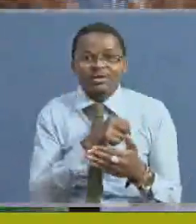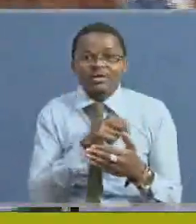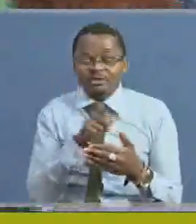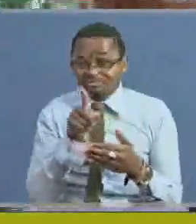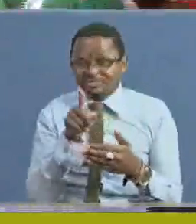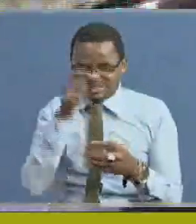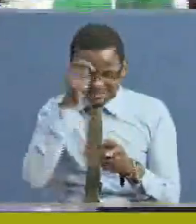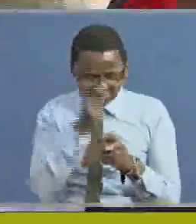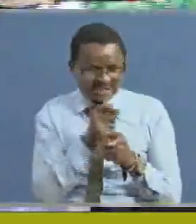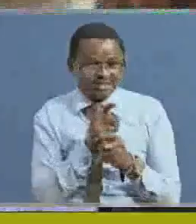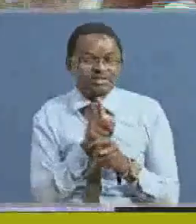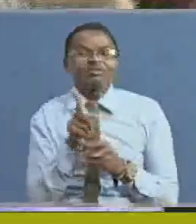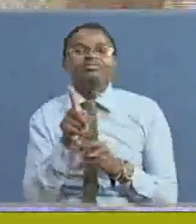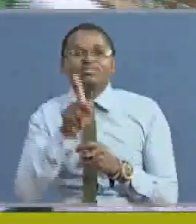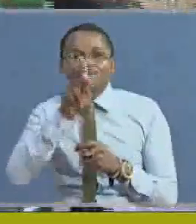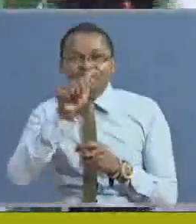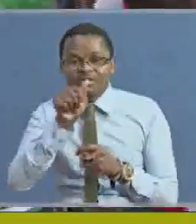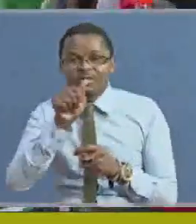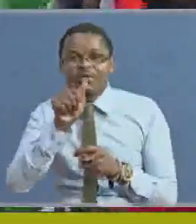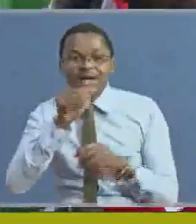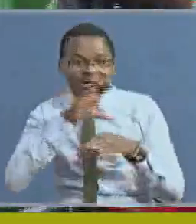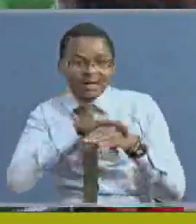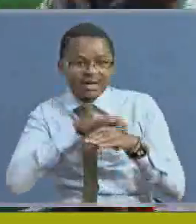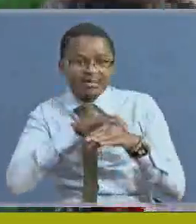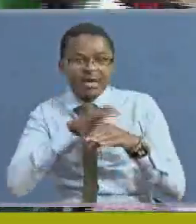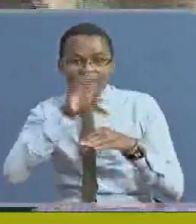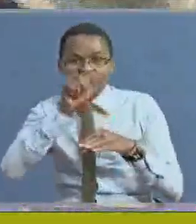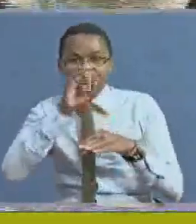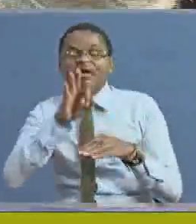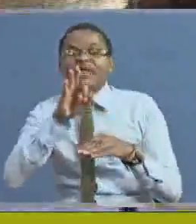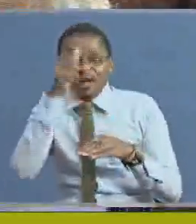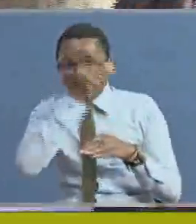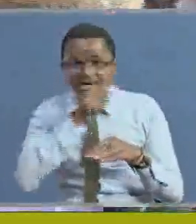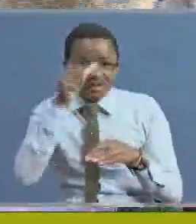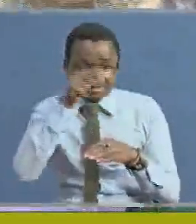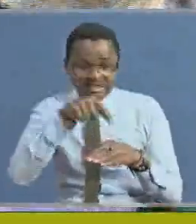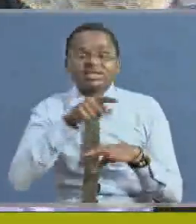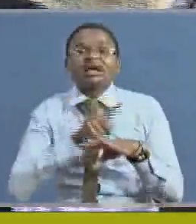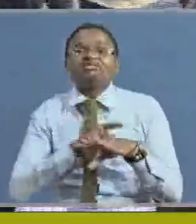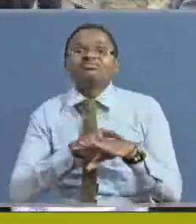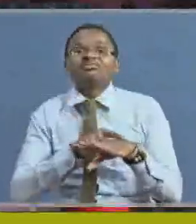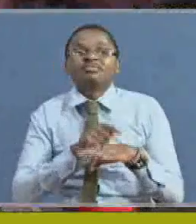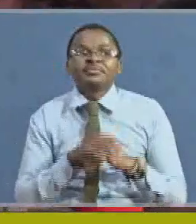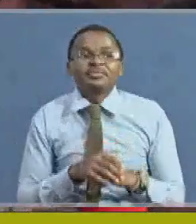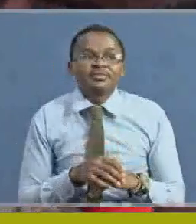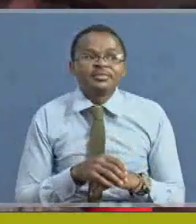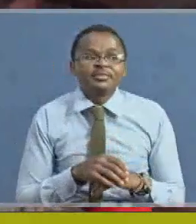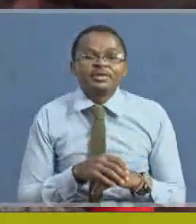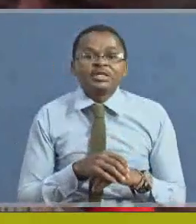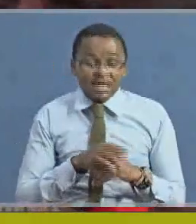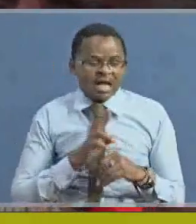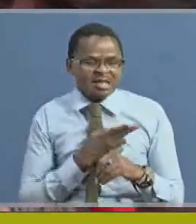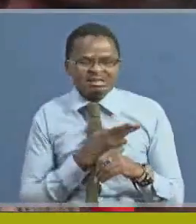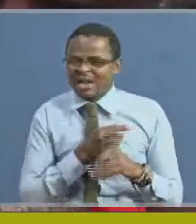Odhiambo na imani vijana wa kocha Dylan Carr wataliwa itaji la mashirikisho ya soka barani Afrika msimu huu. Go tunaenda